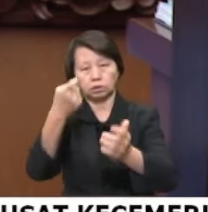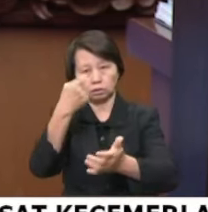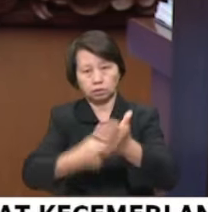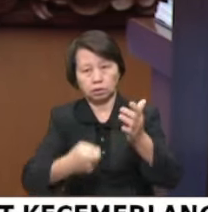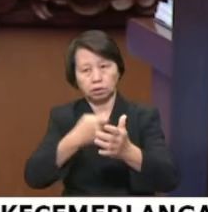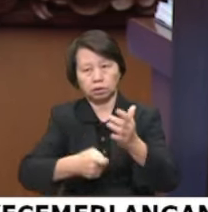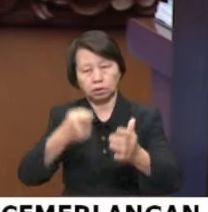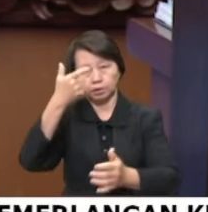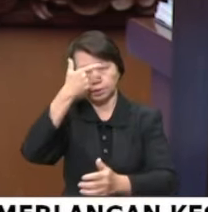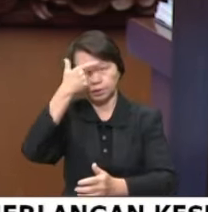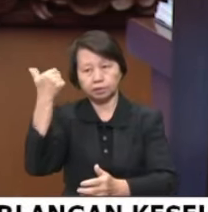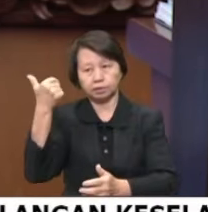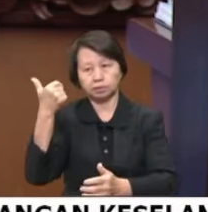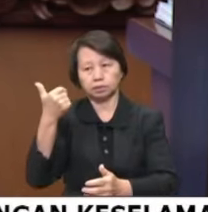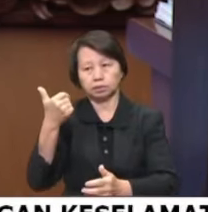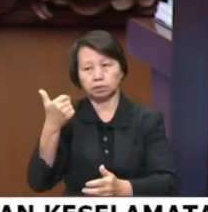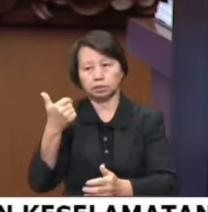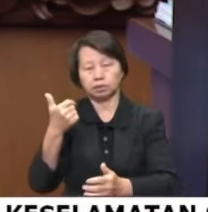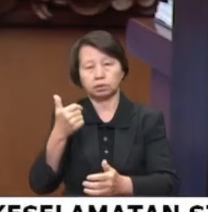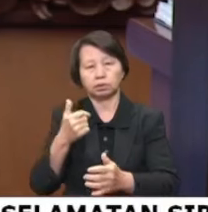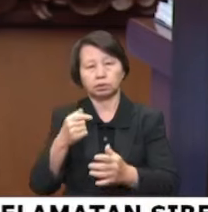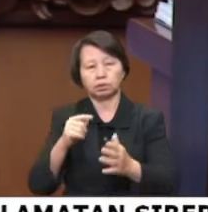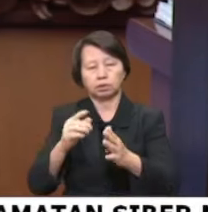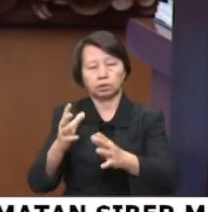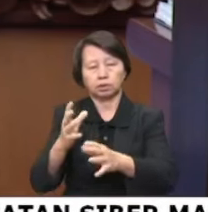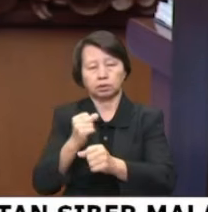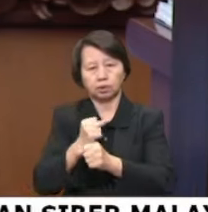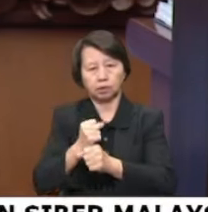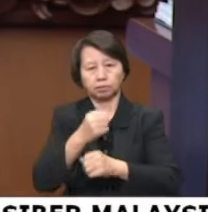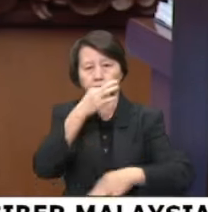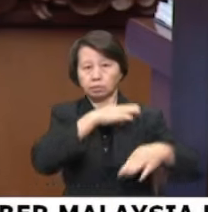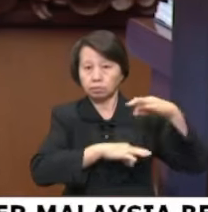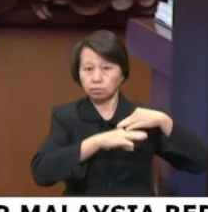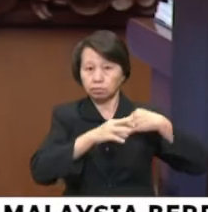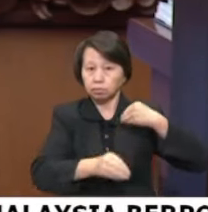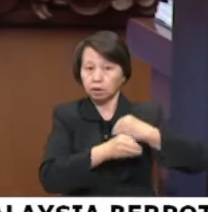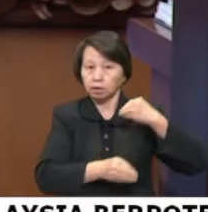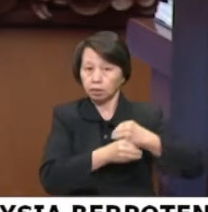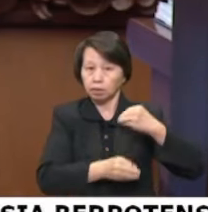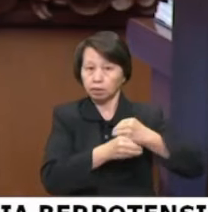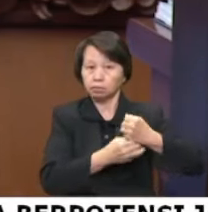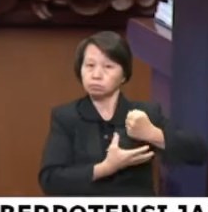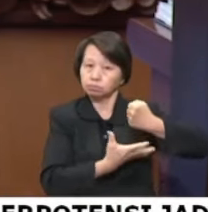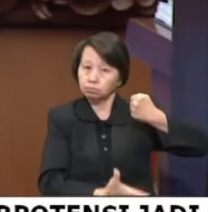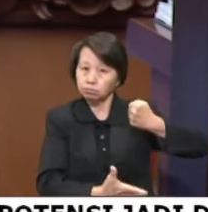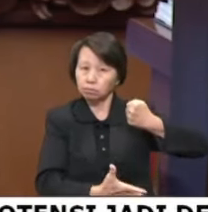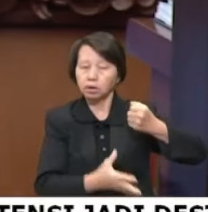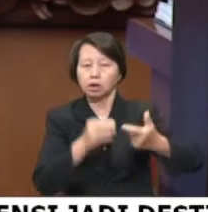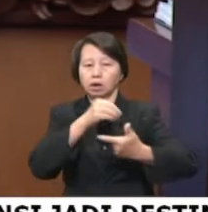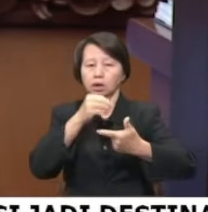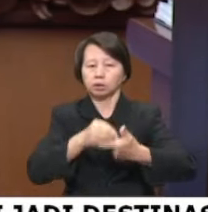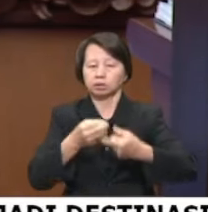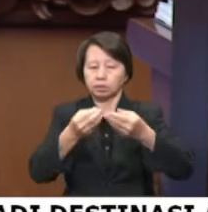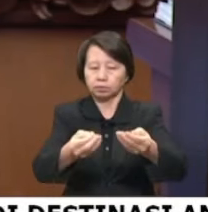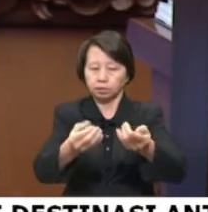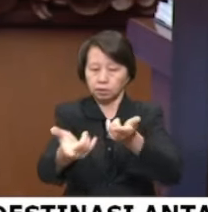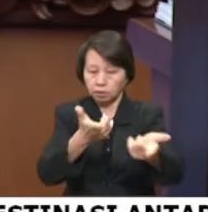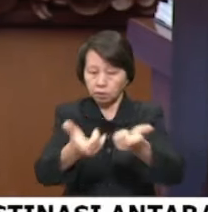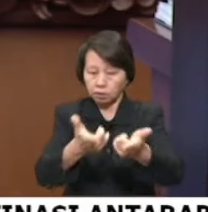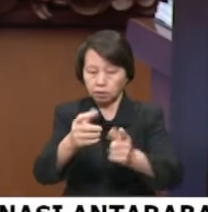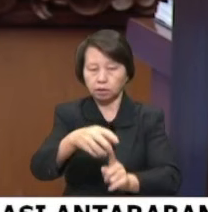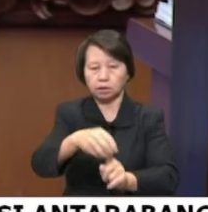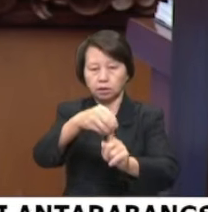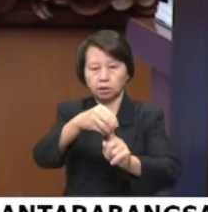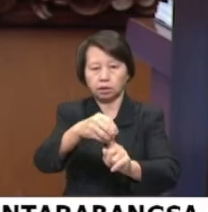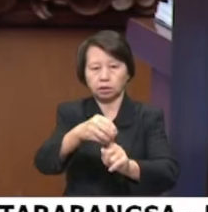mungkin disebabkan oleh menjana tambahan hasil atau disebabkan oleh memberikan layanan khusus kepada sektor